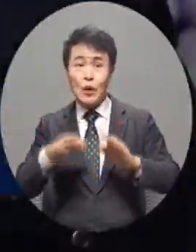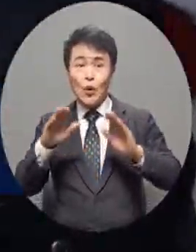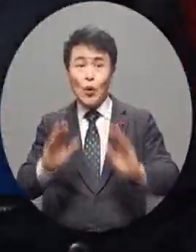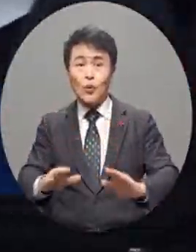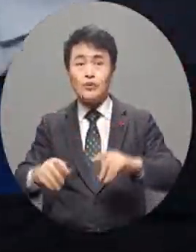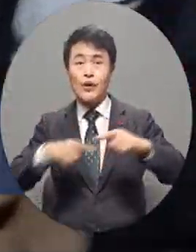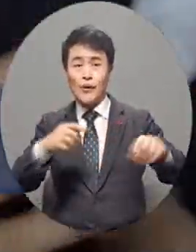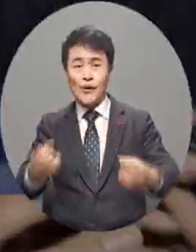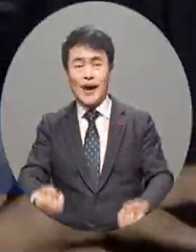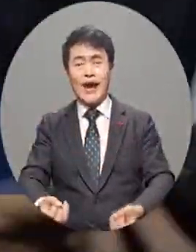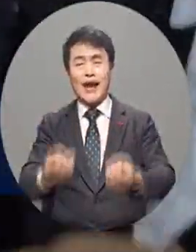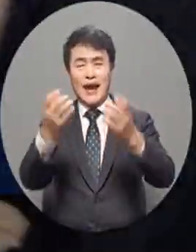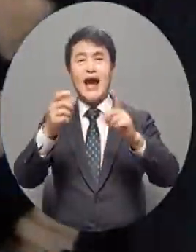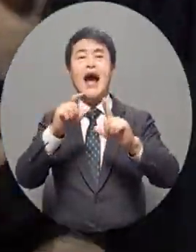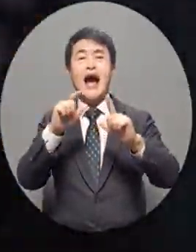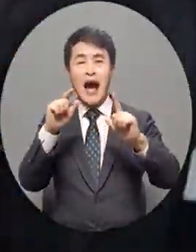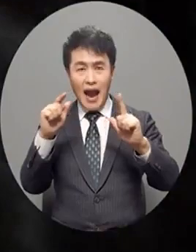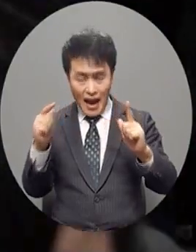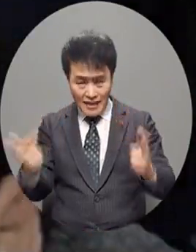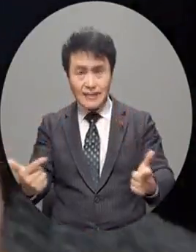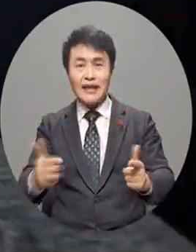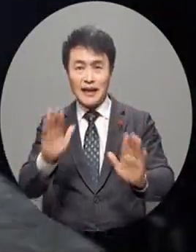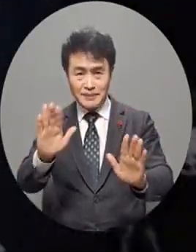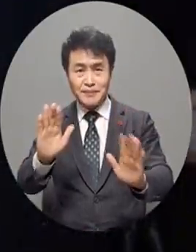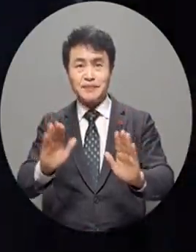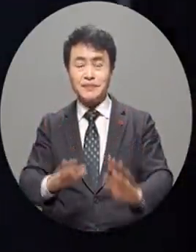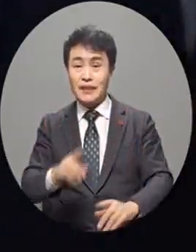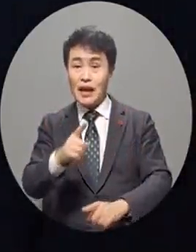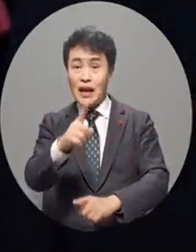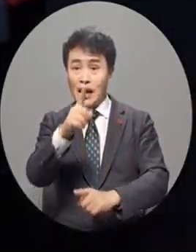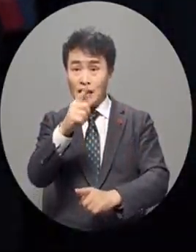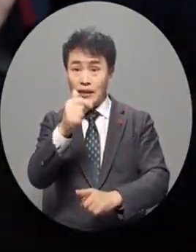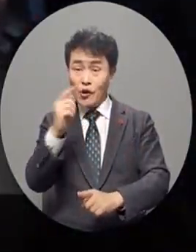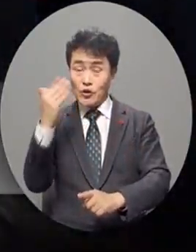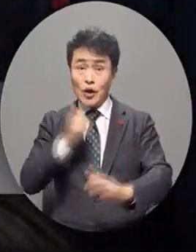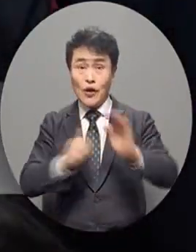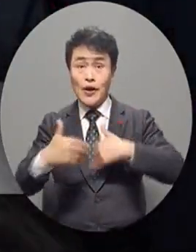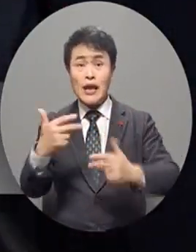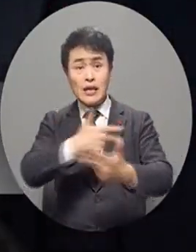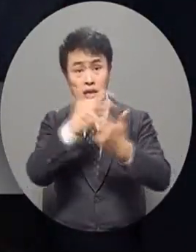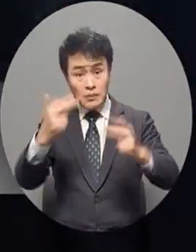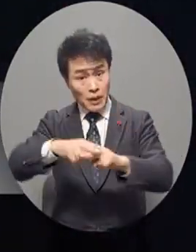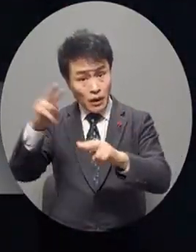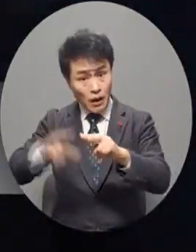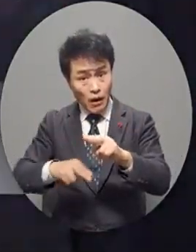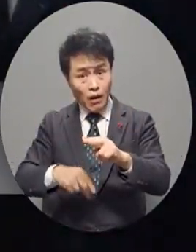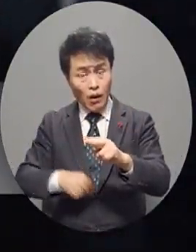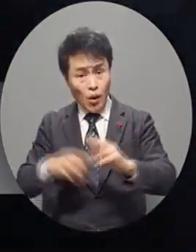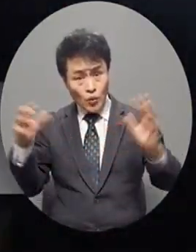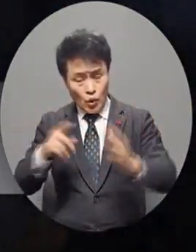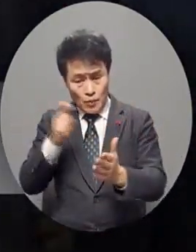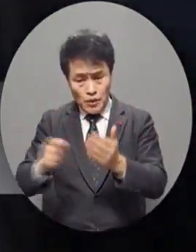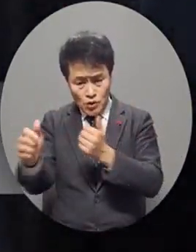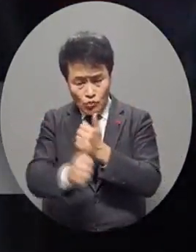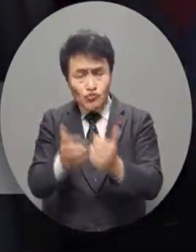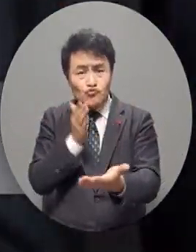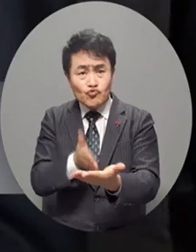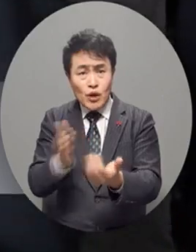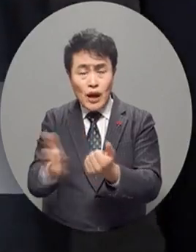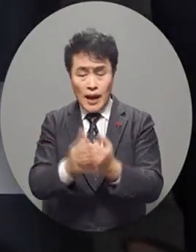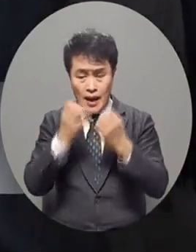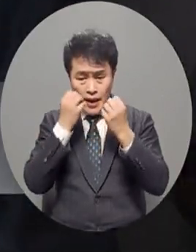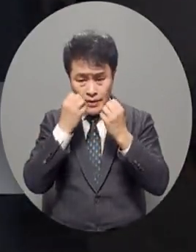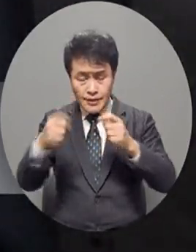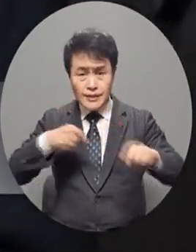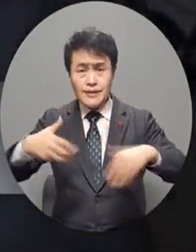오늘은 정치 행사가 아니니까. 이낙연 전 대표가 이재명 대표 사퇴와 통합 비상대책위원회를 주장하며 신당